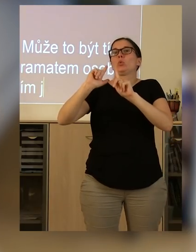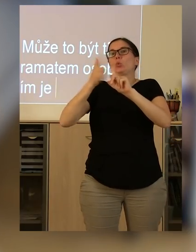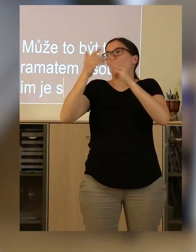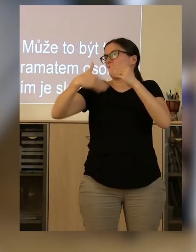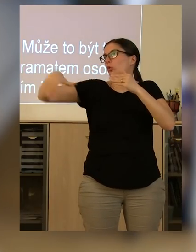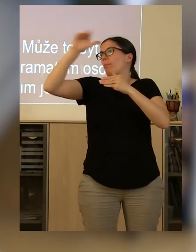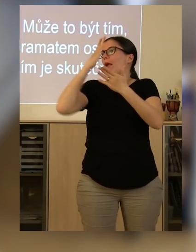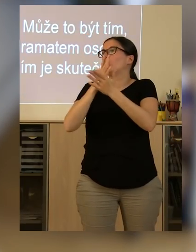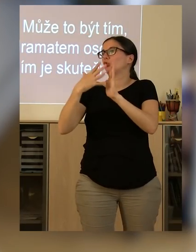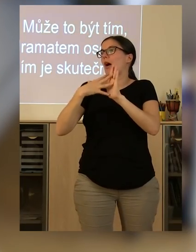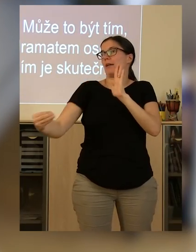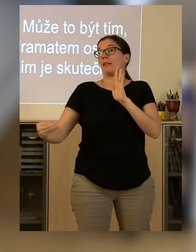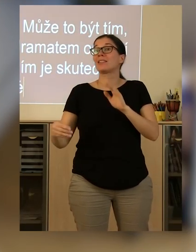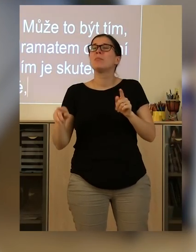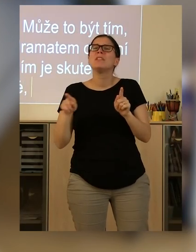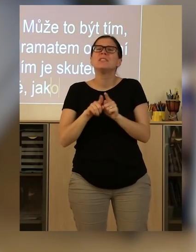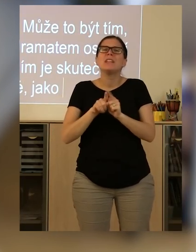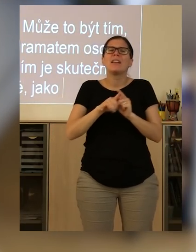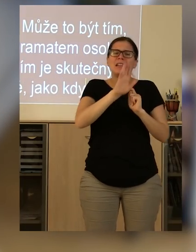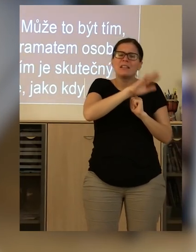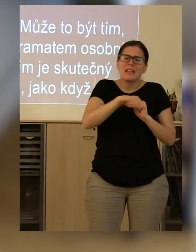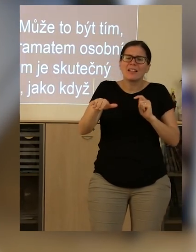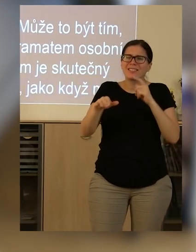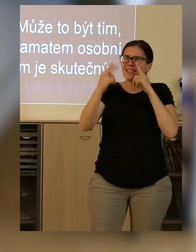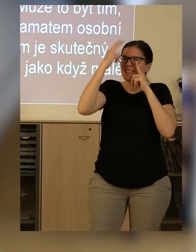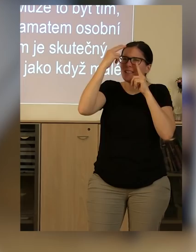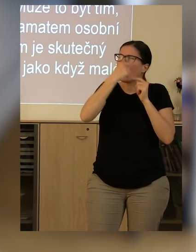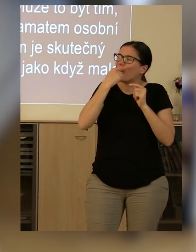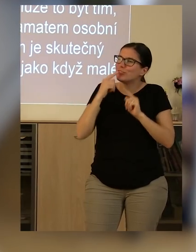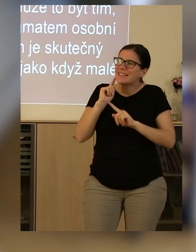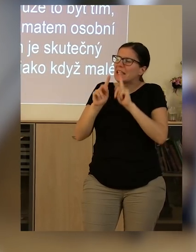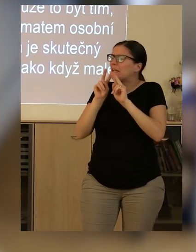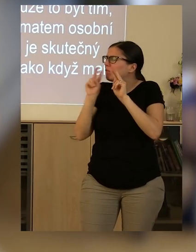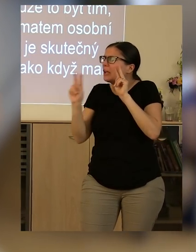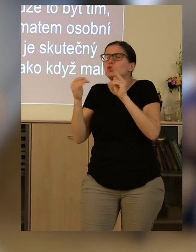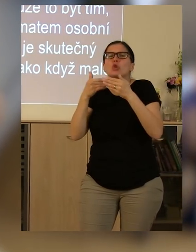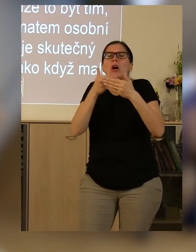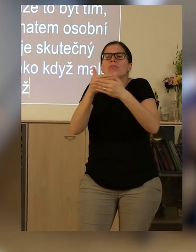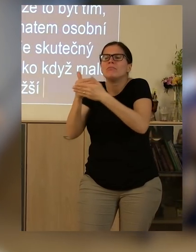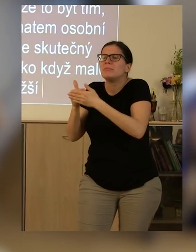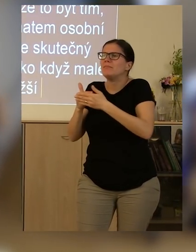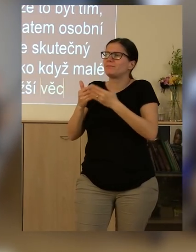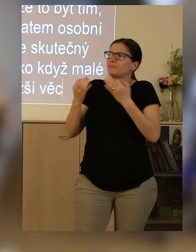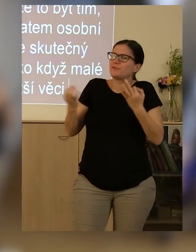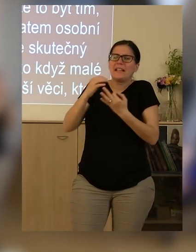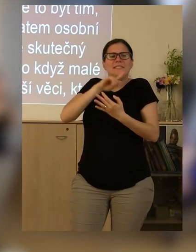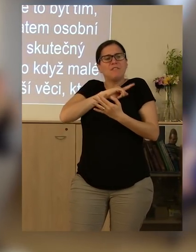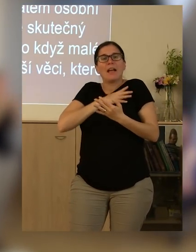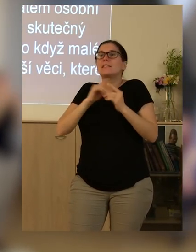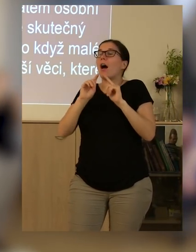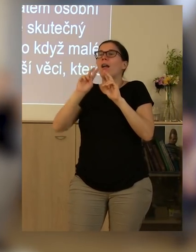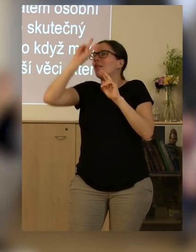malé dítě vidí jako ty nejbližší věci, které jako ovlivňují jeho život a ovlivňují jeho svět, ale vlastně neví, že